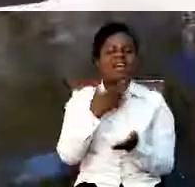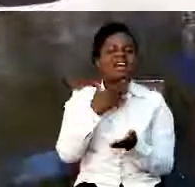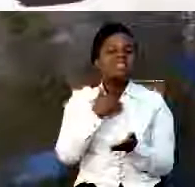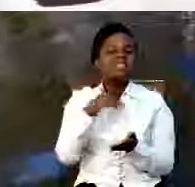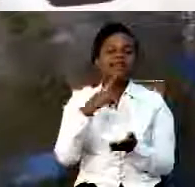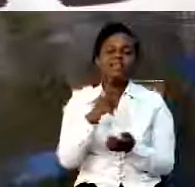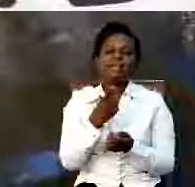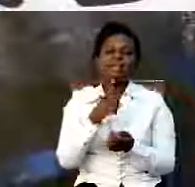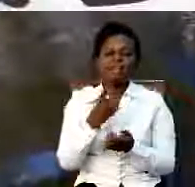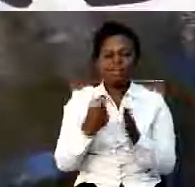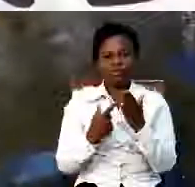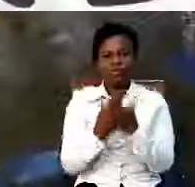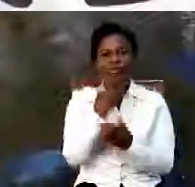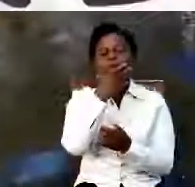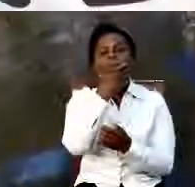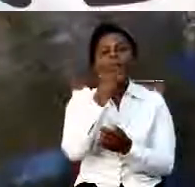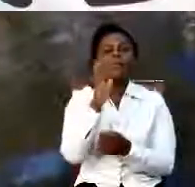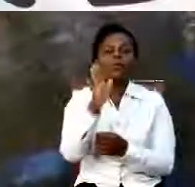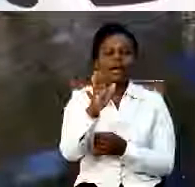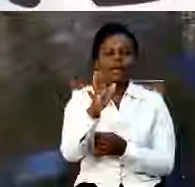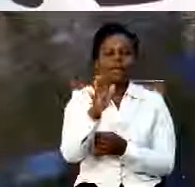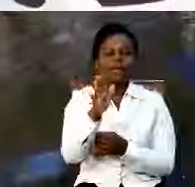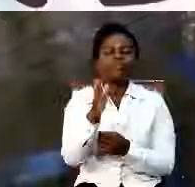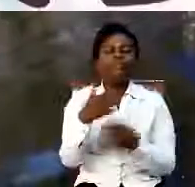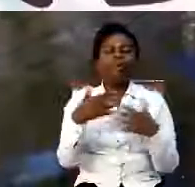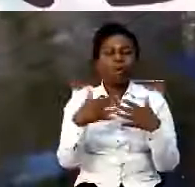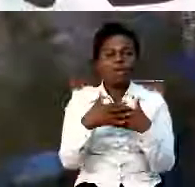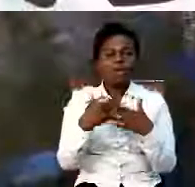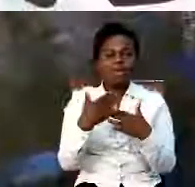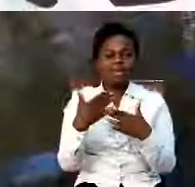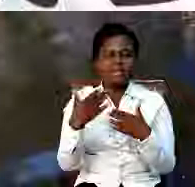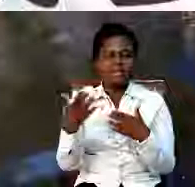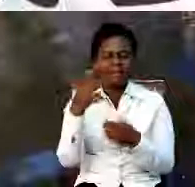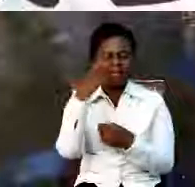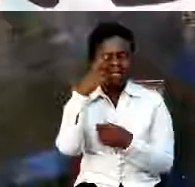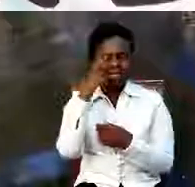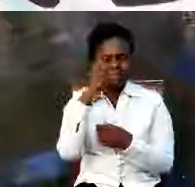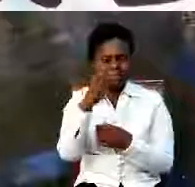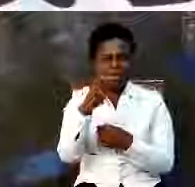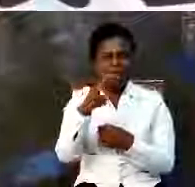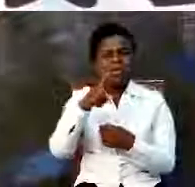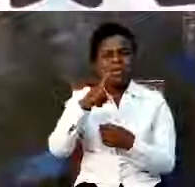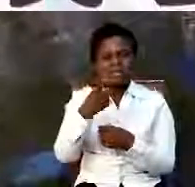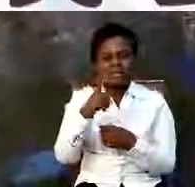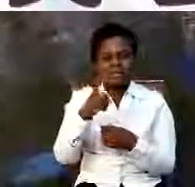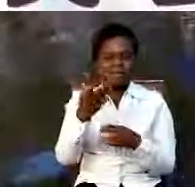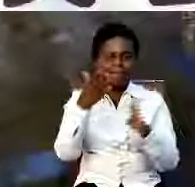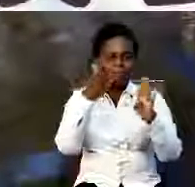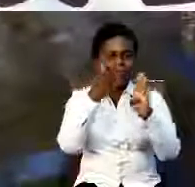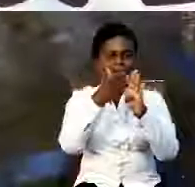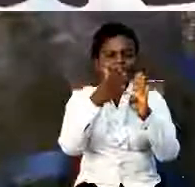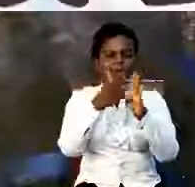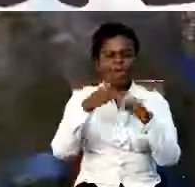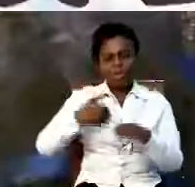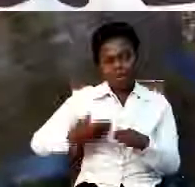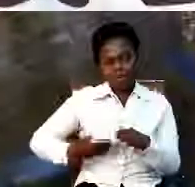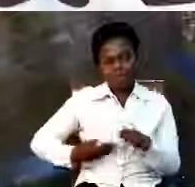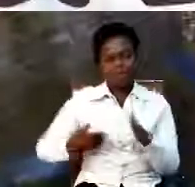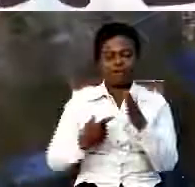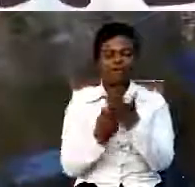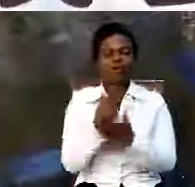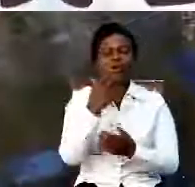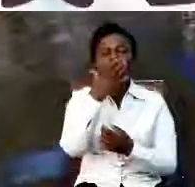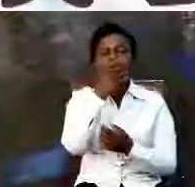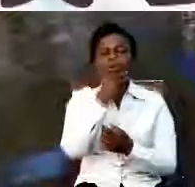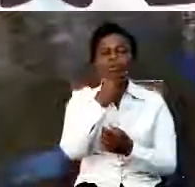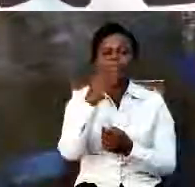nini kutoka kwa mwanamke wake? Kwa lugha nyingine ni matazamio. Nini yaliyo matazamio ya mwanamke toka kwa waume